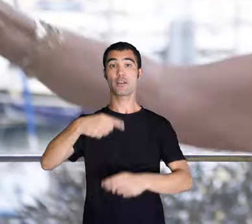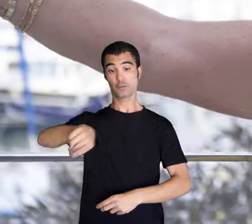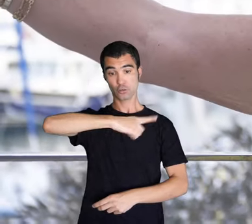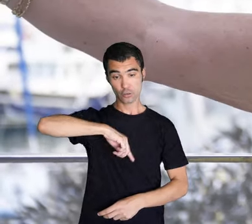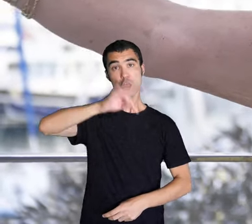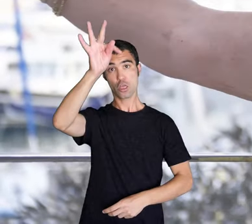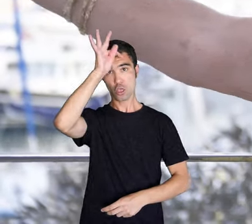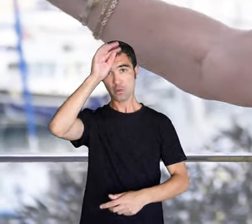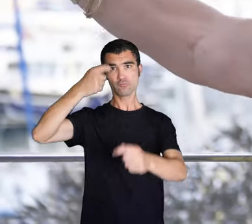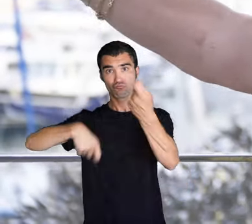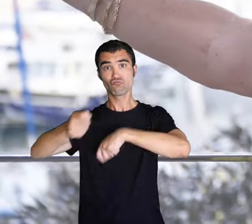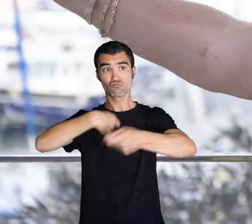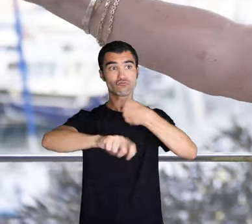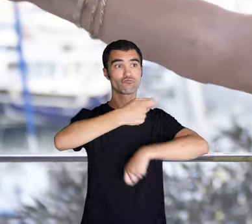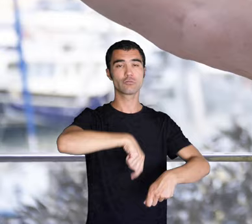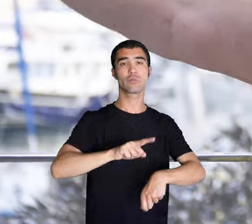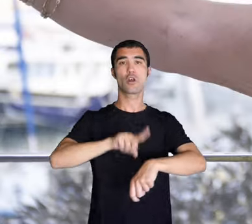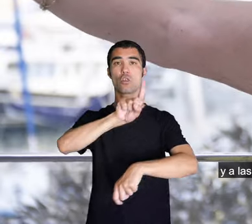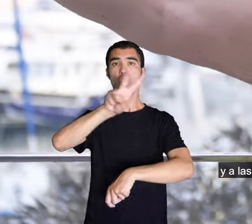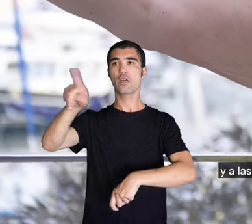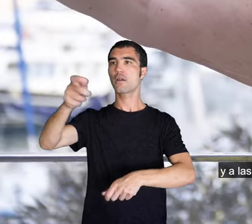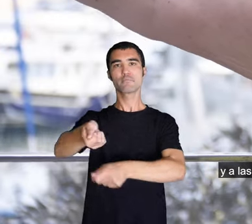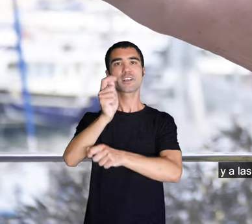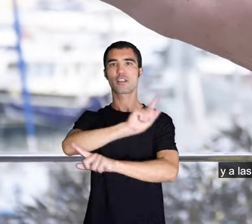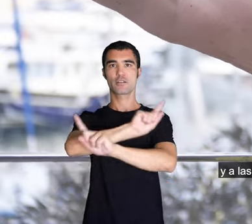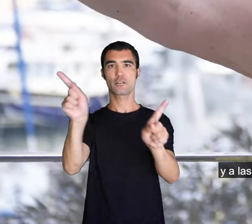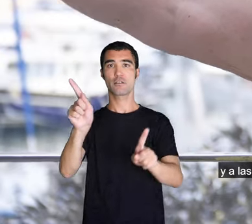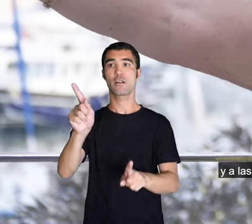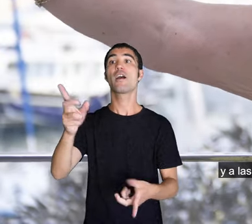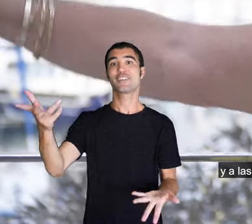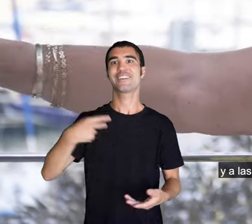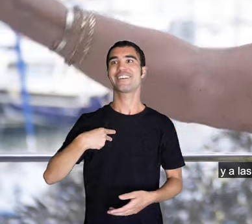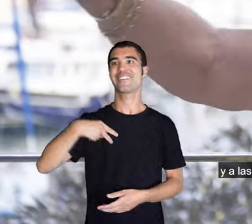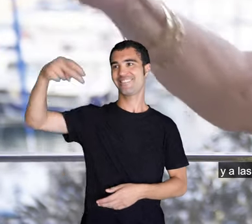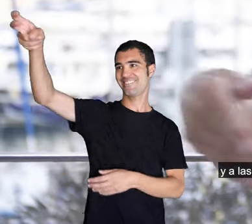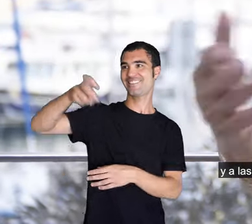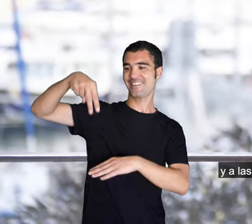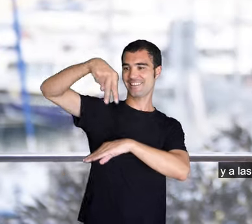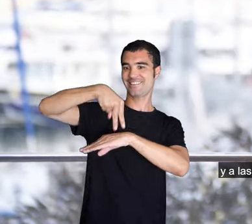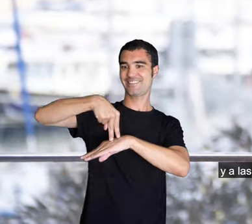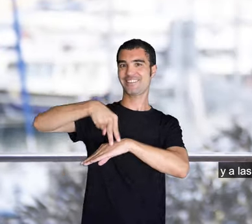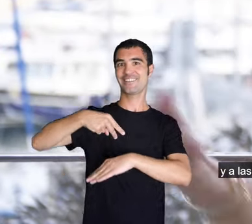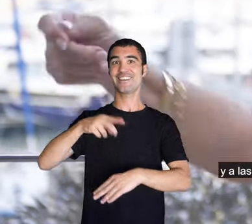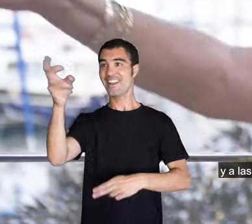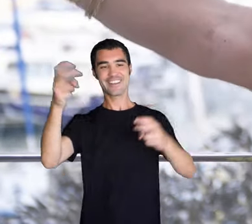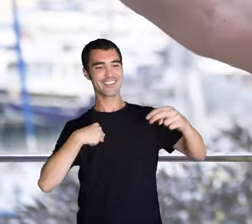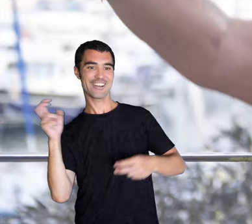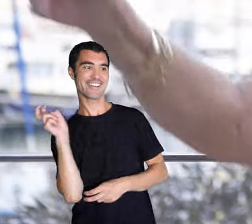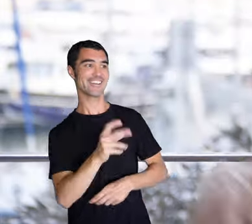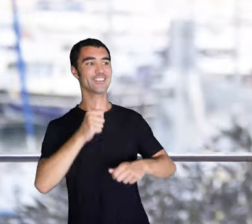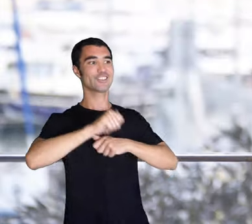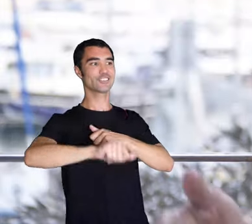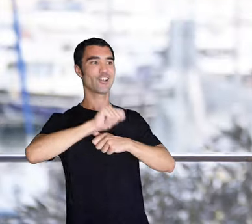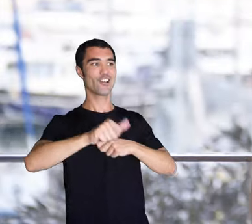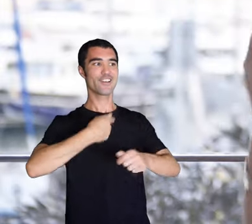vendre i a les 12 ells no anaven a pescar i a les 12 ja estava allà esperant el tramvia que jo vengués de Solla de vendre i m'ajudava